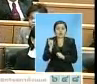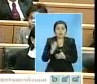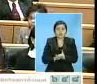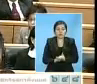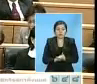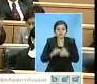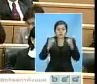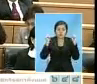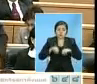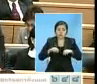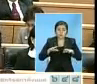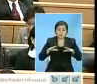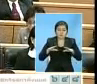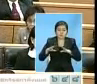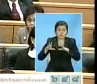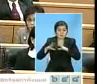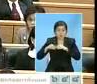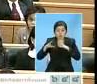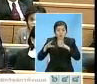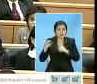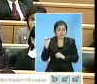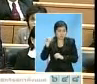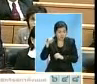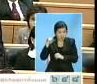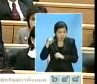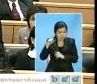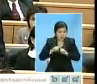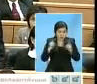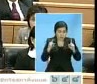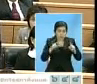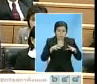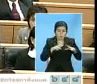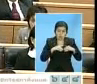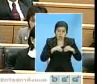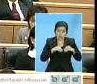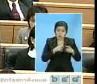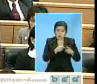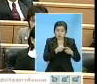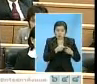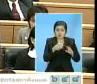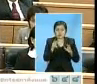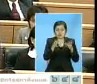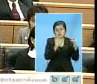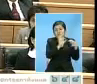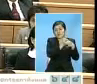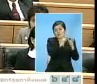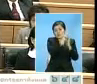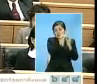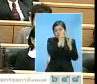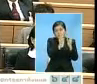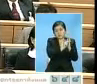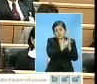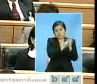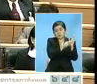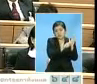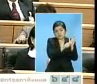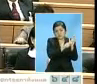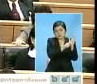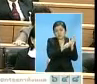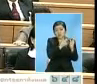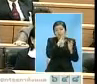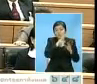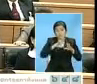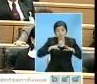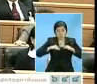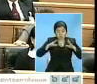นชอบใช่ไหมครับเพราะเห็นชอบมันน้อยกว่าไม่เห็นชอบแต่ไม่เห็นชอบไม่ได้เพราะไปติดกฎหมายรัฐธรรมนูญฉบับนี้ที่เขียนด้วยความมีอคติไว้ว่าถ้าจะไม่เห็น